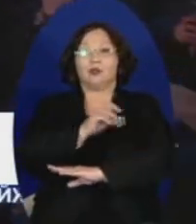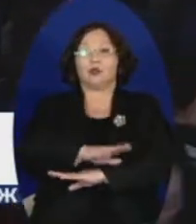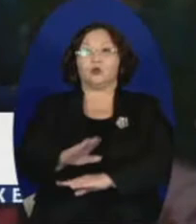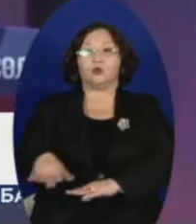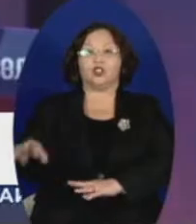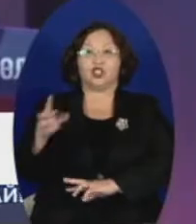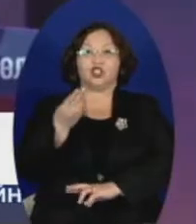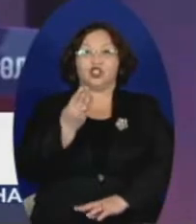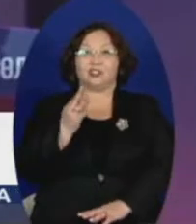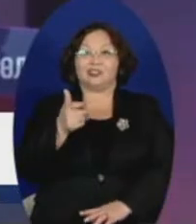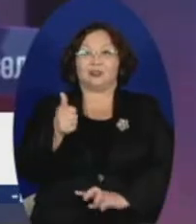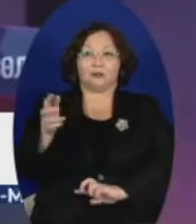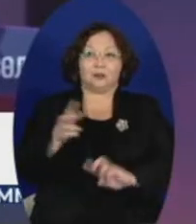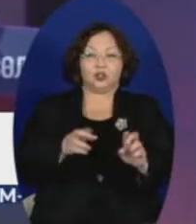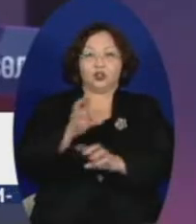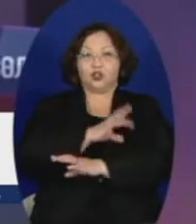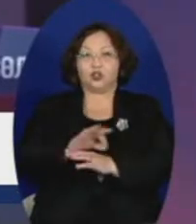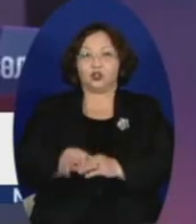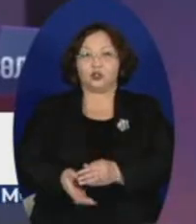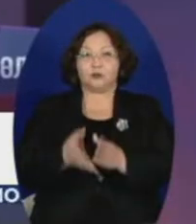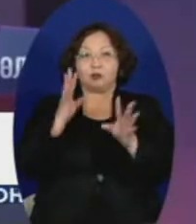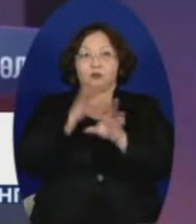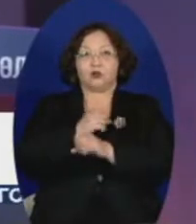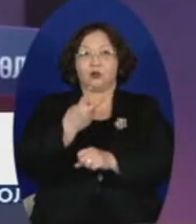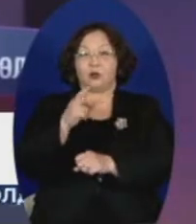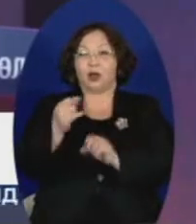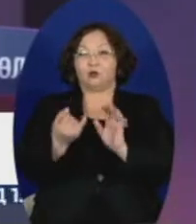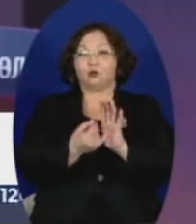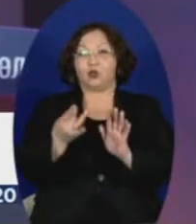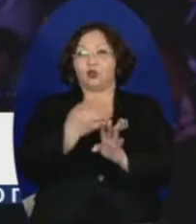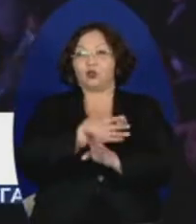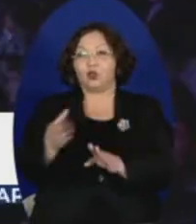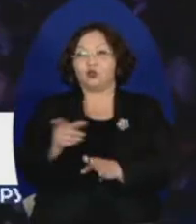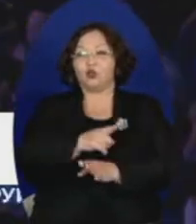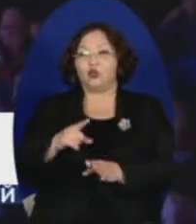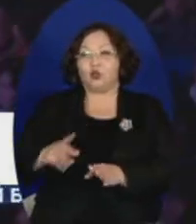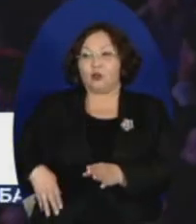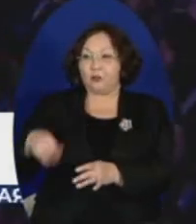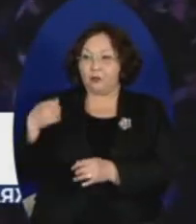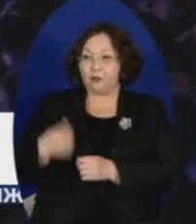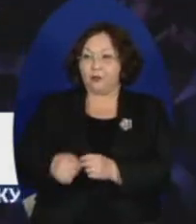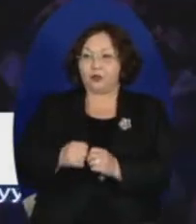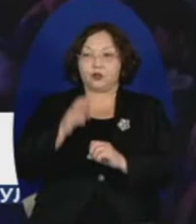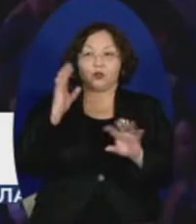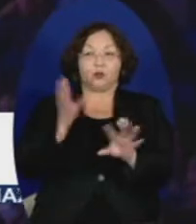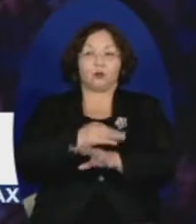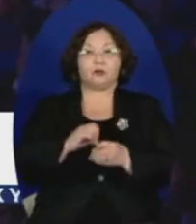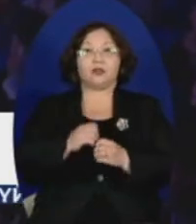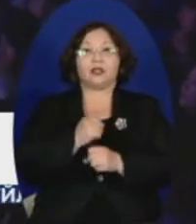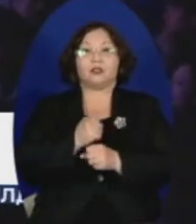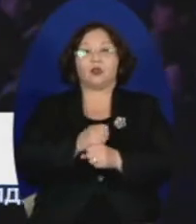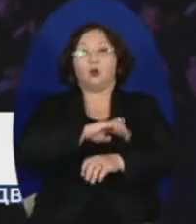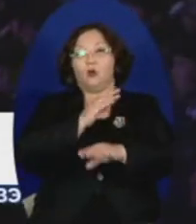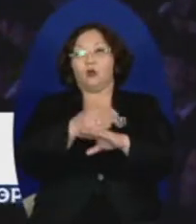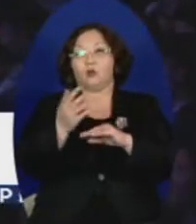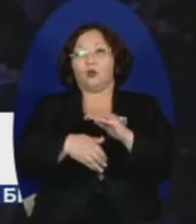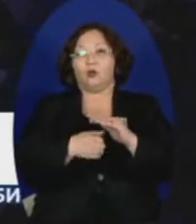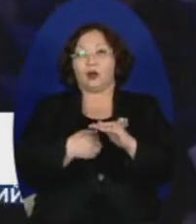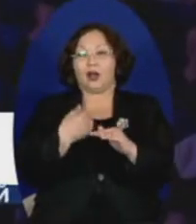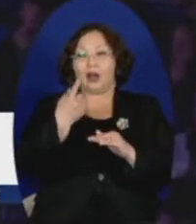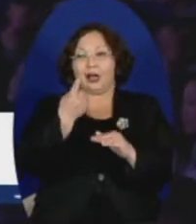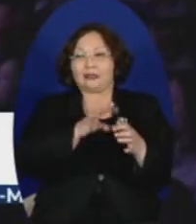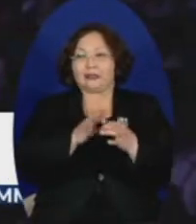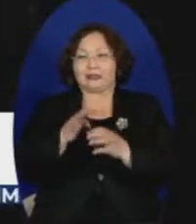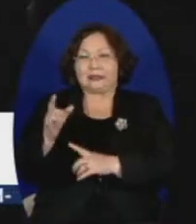шилдэг бизнес төсөл арга хэмжээг 2016 оноос хойш өөрийн хөрөнгөөр зохион байгуулж байна. Ингэснээр данган Уул Уурхайгаас хамааралтай